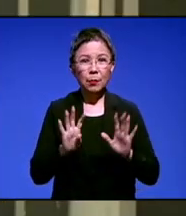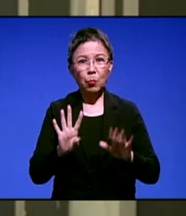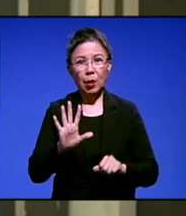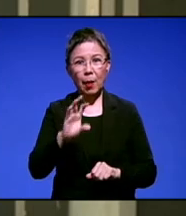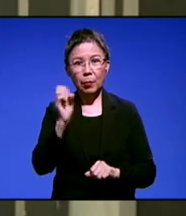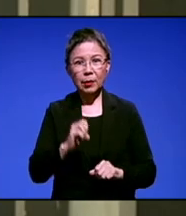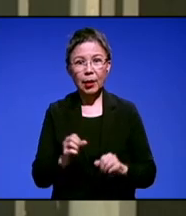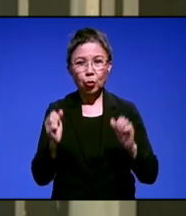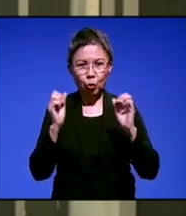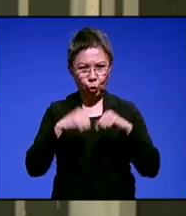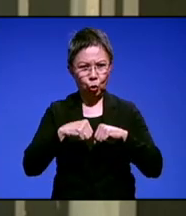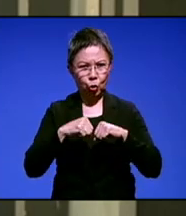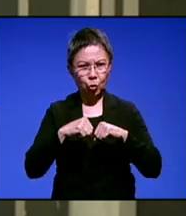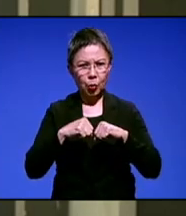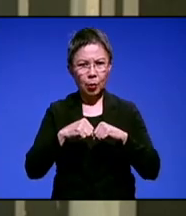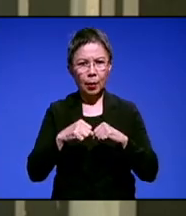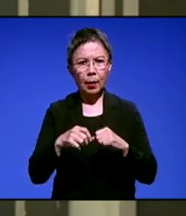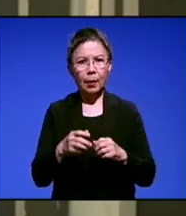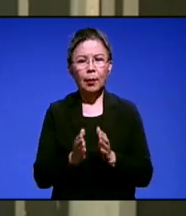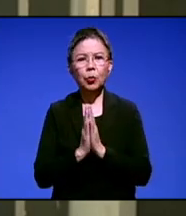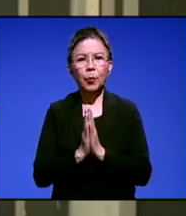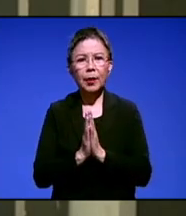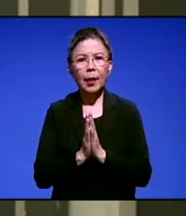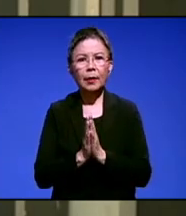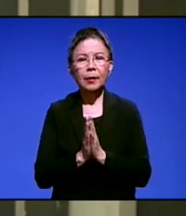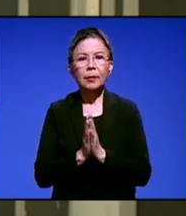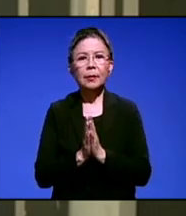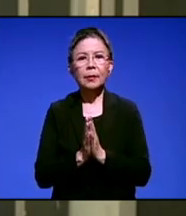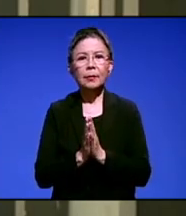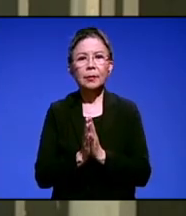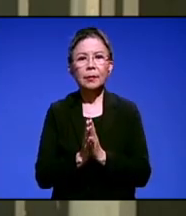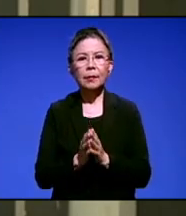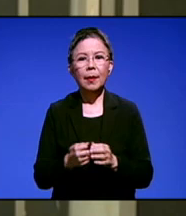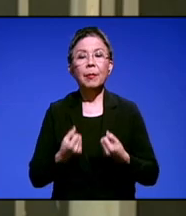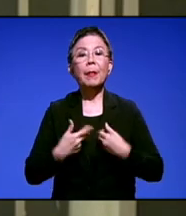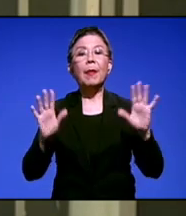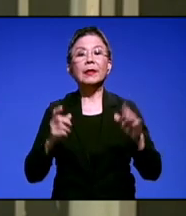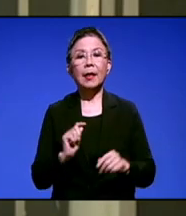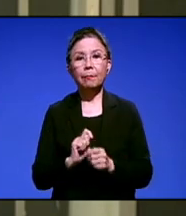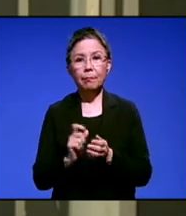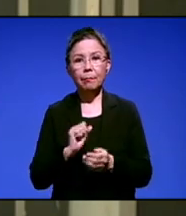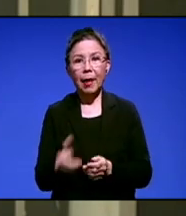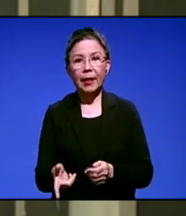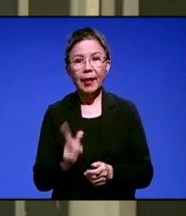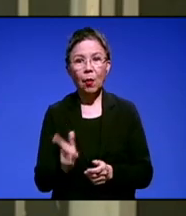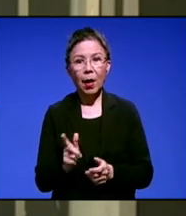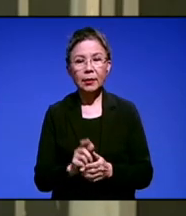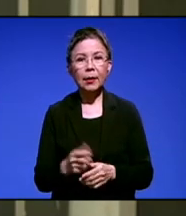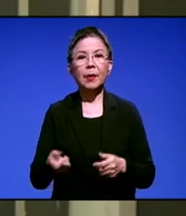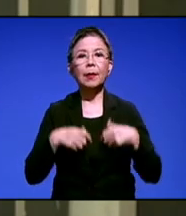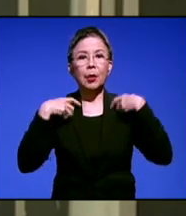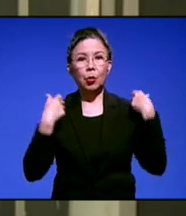95% setuju minta permohonan pembebasan biaya kepada Bapak